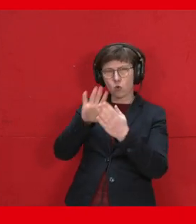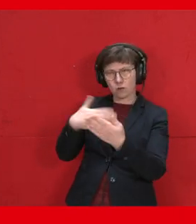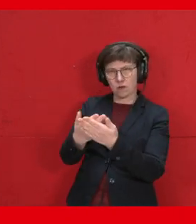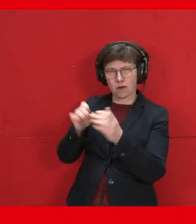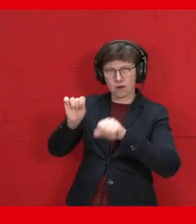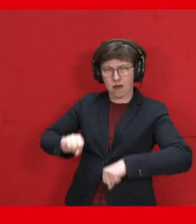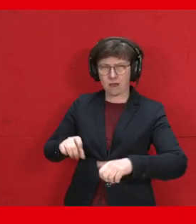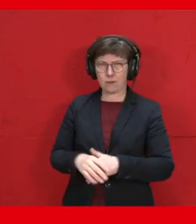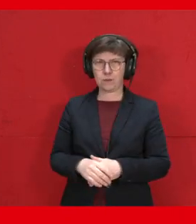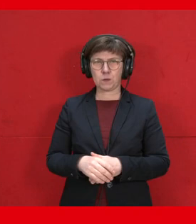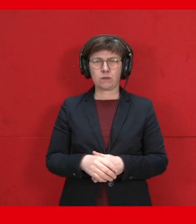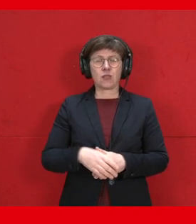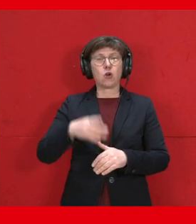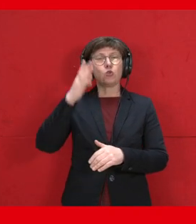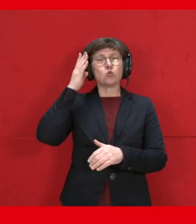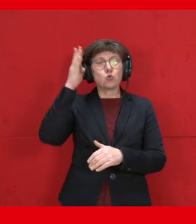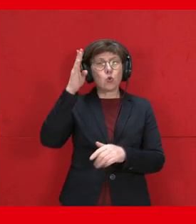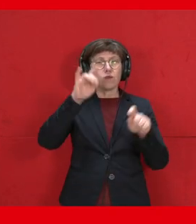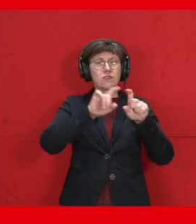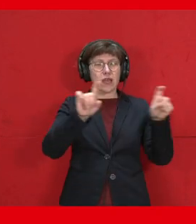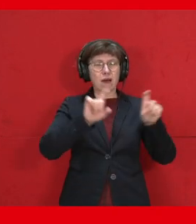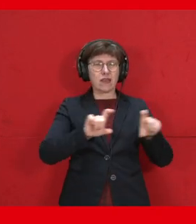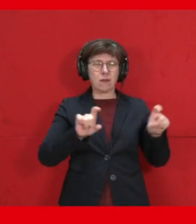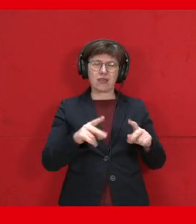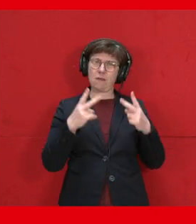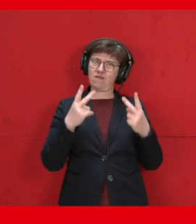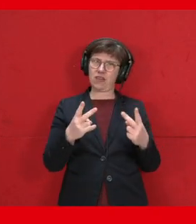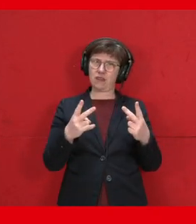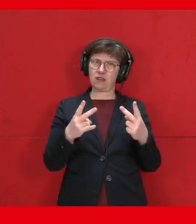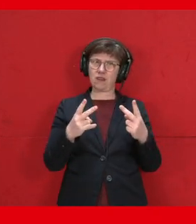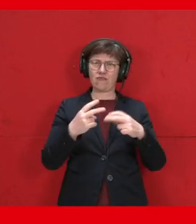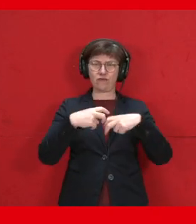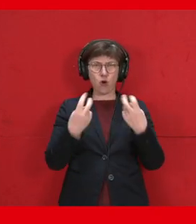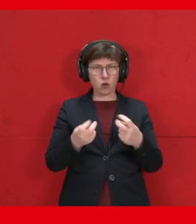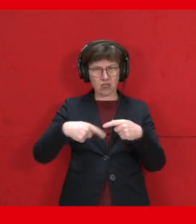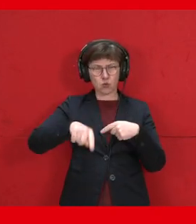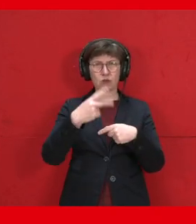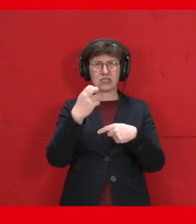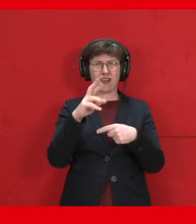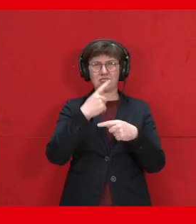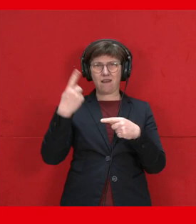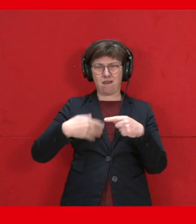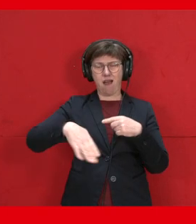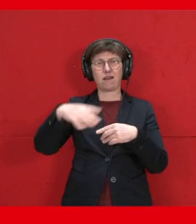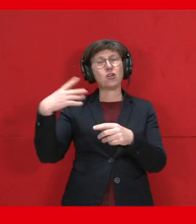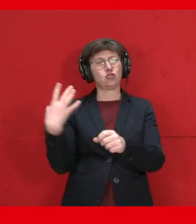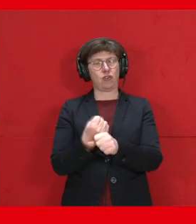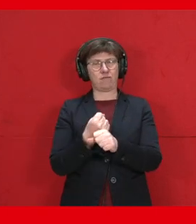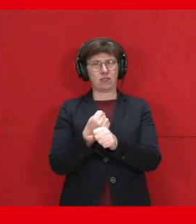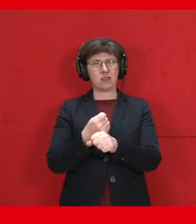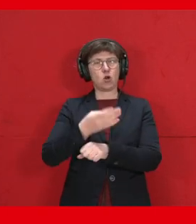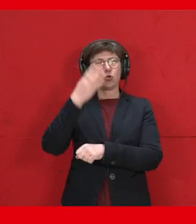gewährleistet. Zukunftsmissionen sind also die Voraussetzung dafür, dass die 20er Jahre, die jetzt beginnen, gelingen.